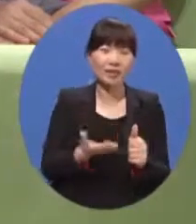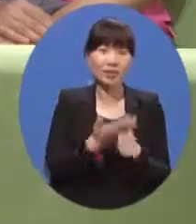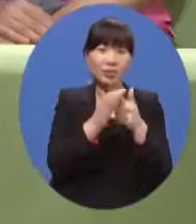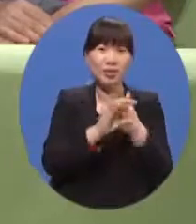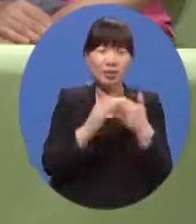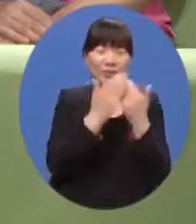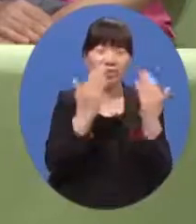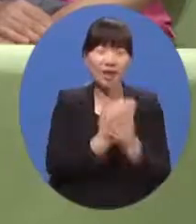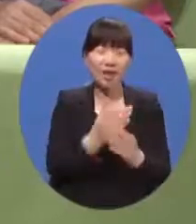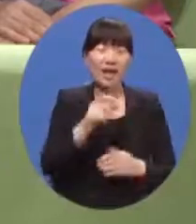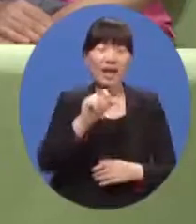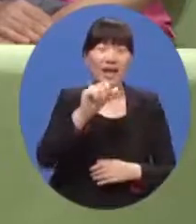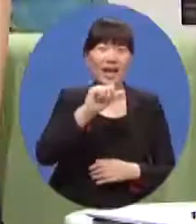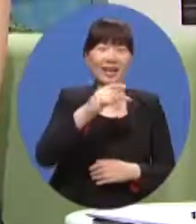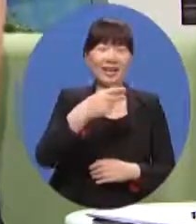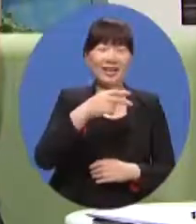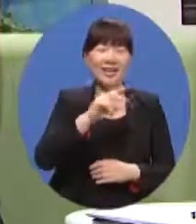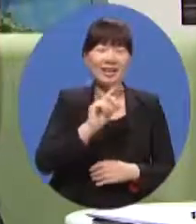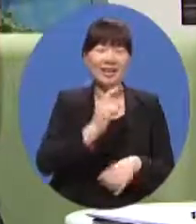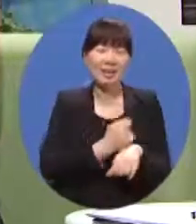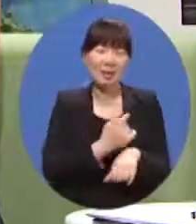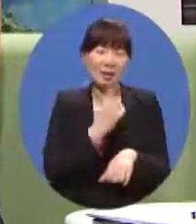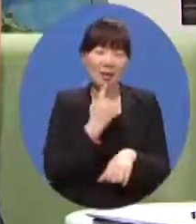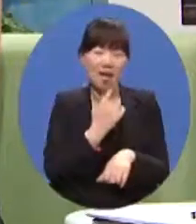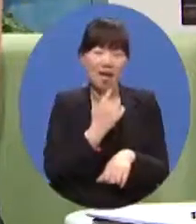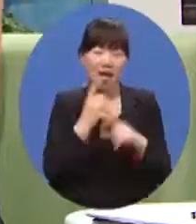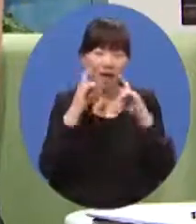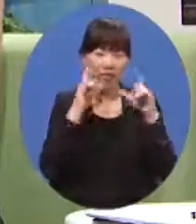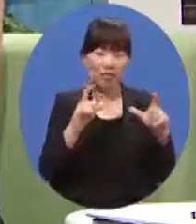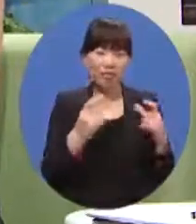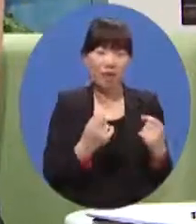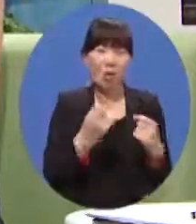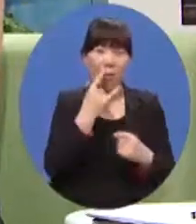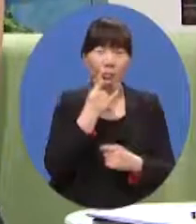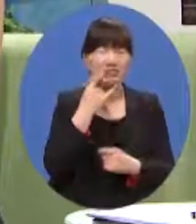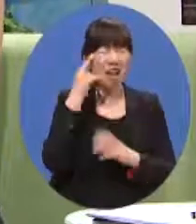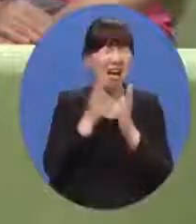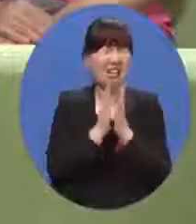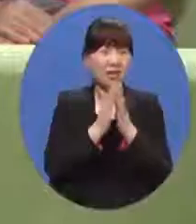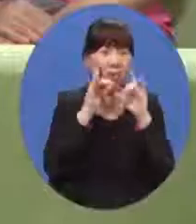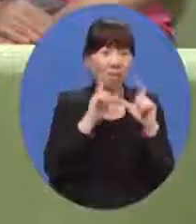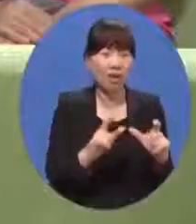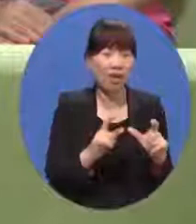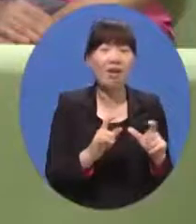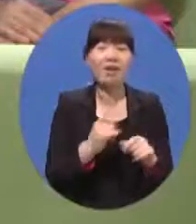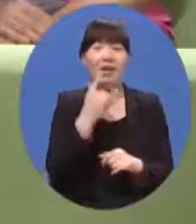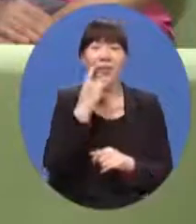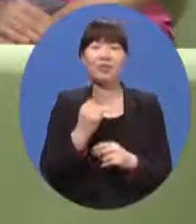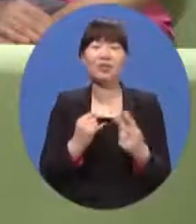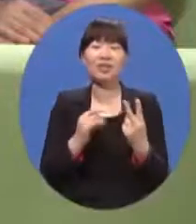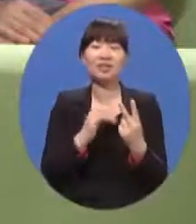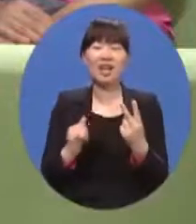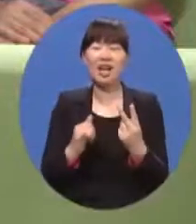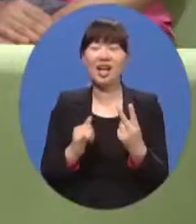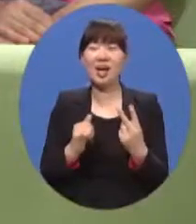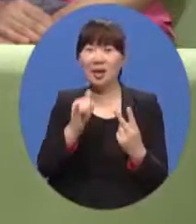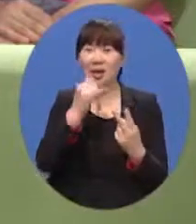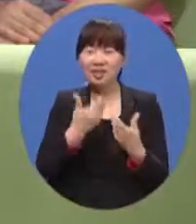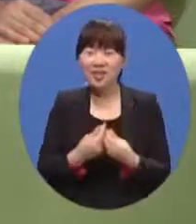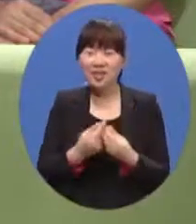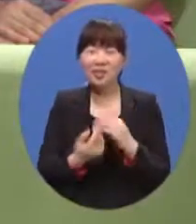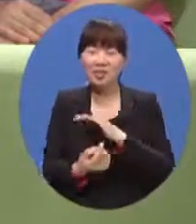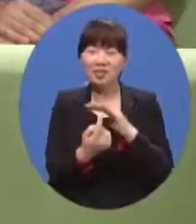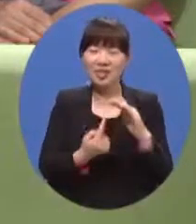진짜 실험에도 보니까 남자아이들만 전부 산만하더라고요. 네, 그러니까 어머니들 케이스가 이제 한 두 명 요 정도 되잖아요. 네. 그다음에